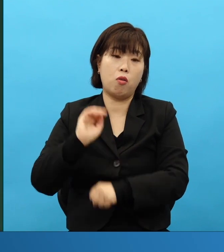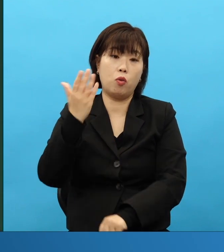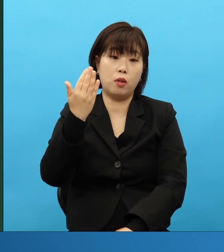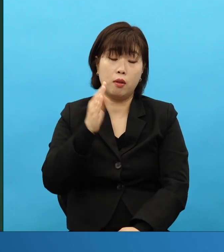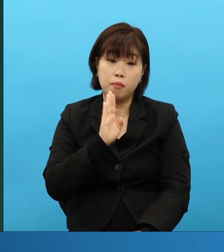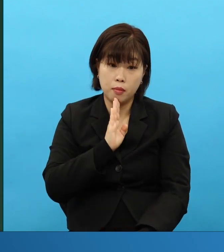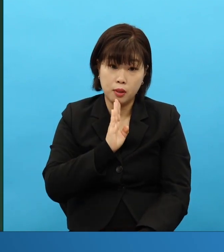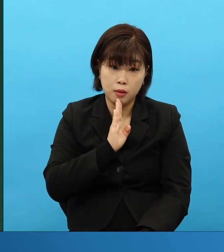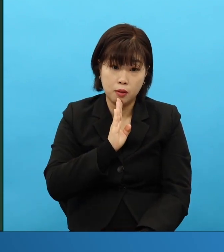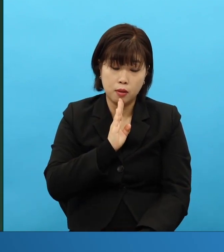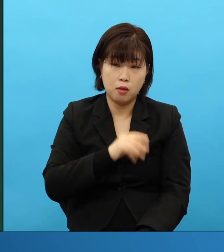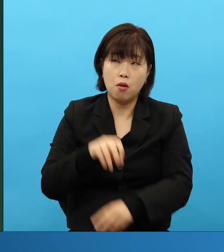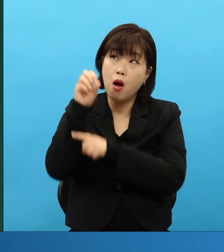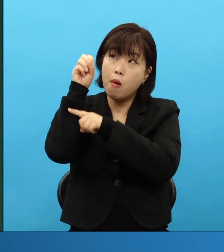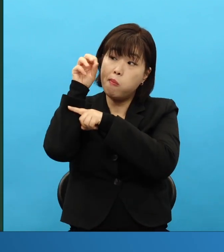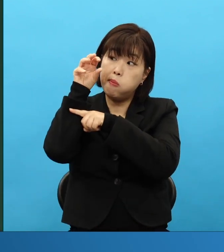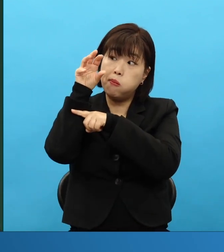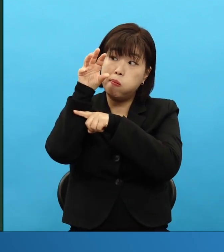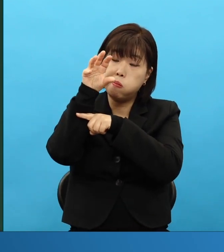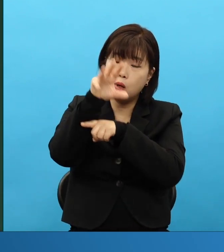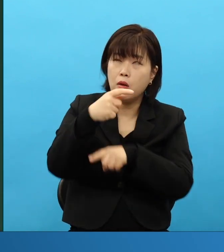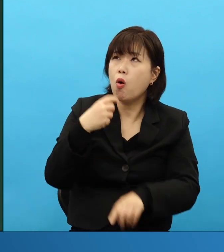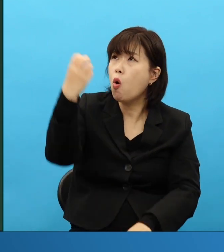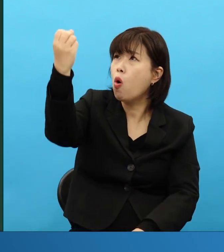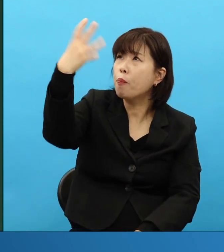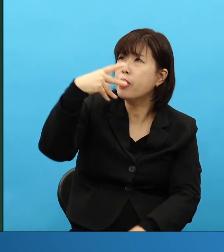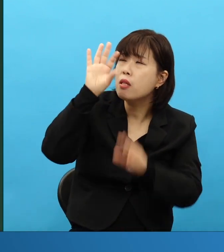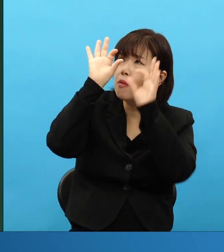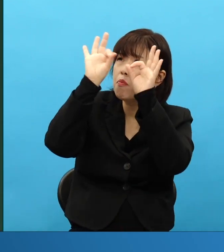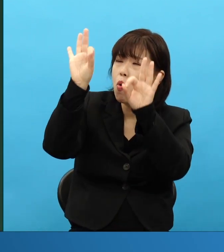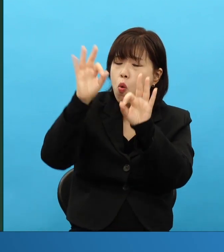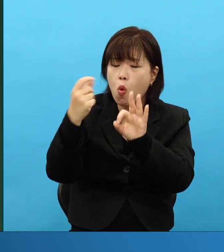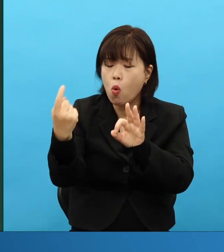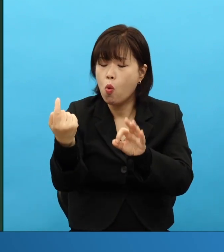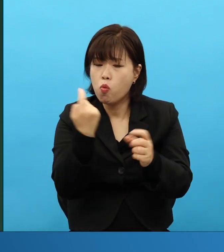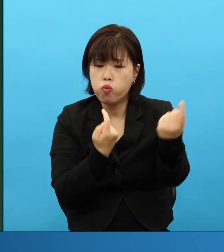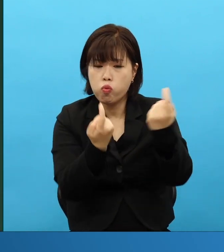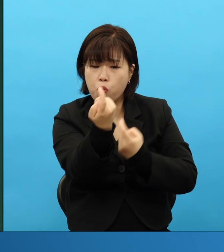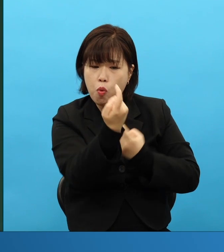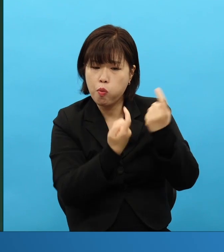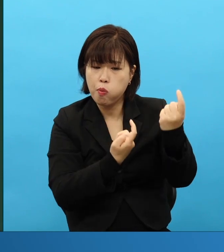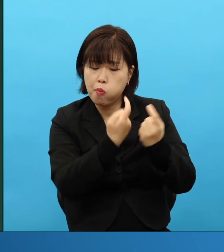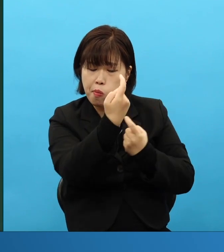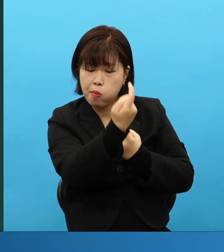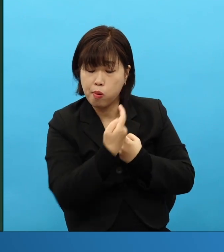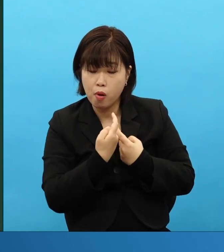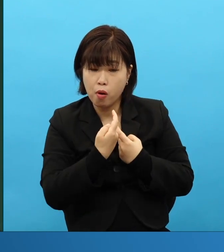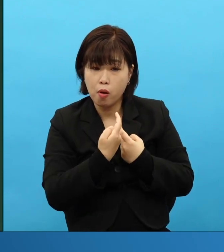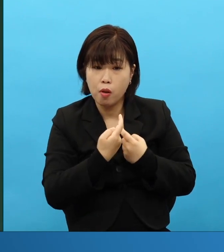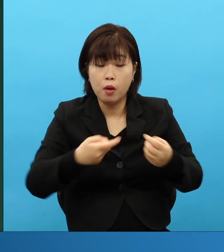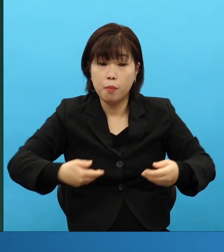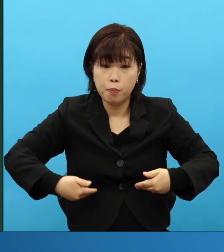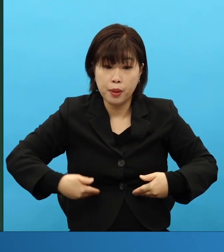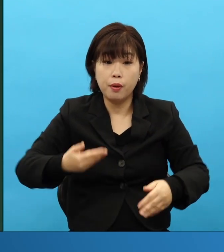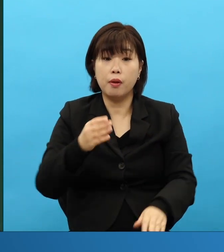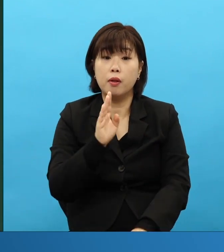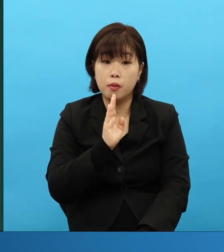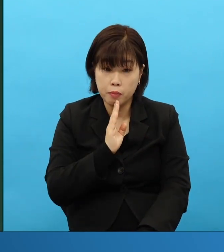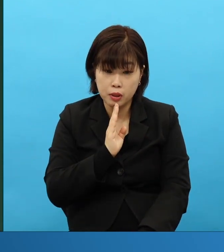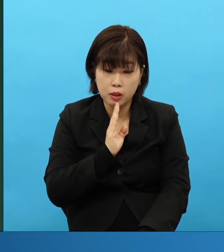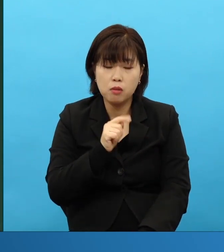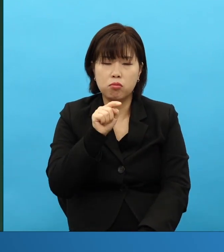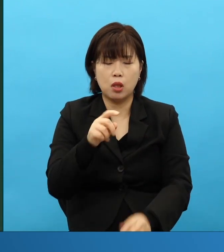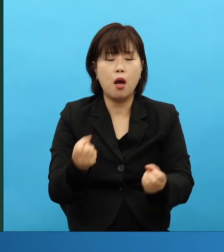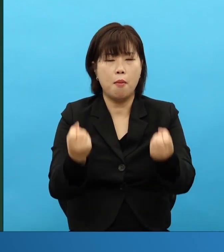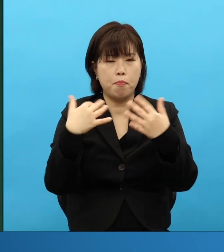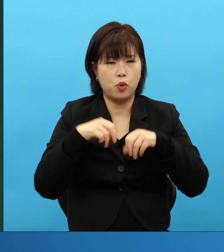빛을 보고 와서 살아나야 돼요. And once they come, they need to see the light and come to life. That's the watchtower. 이거 만들도록 기도하면서 준비하는 거예요. And the